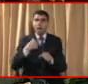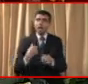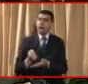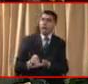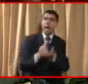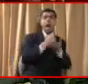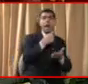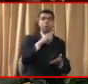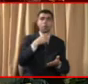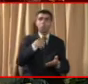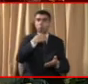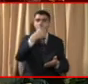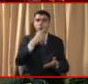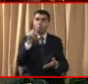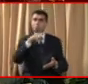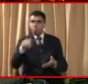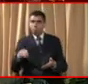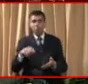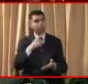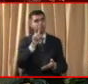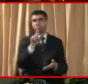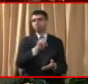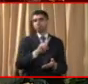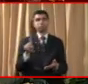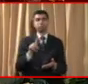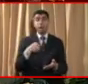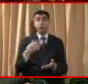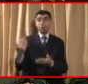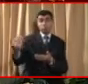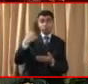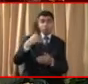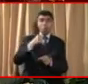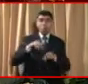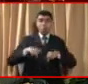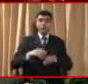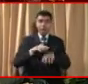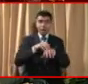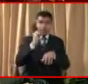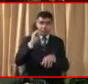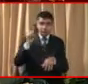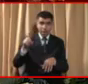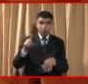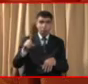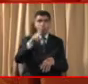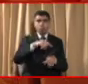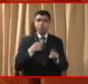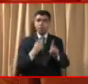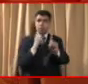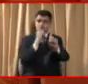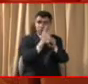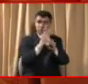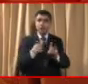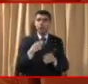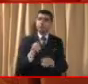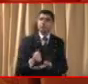حنا ما عمرنا قلنا لشي واحد، راه ما عمر شي واحد جا عندي وخرج بلا والو. راكم كتعرفوها، ربما ما كنستقبلوا حتى كيكون امكانيات، ولكن